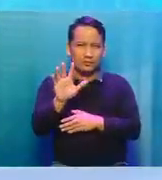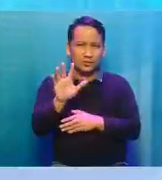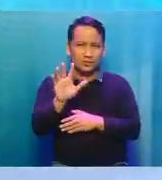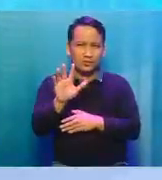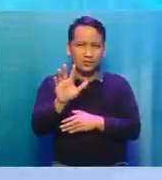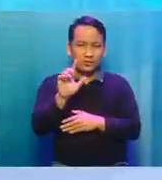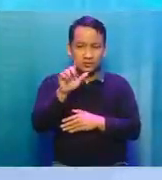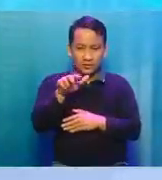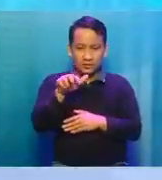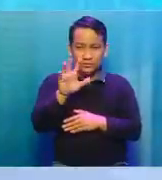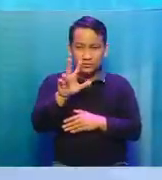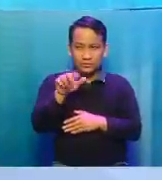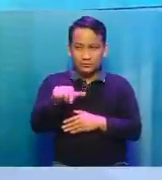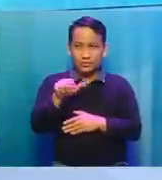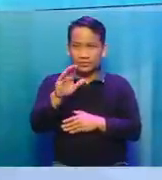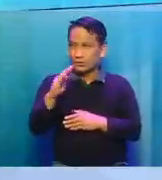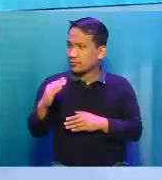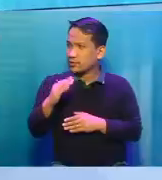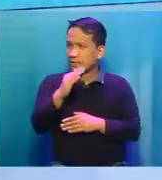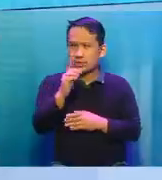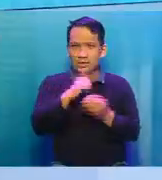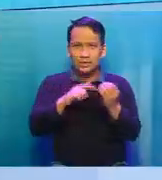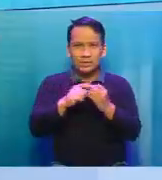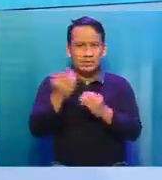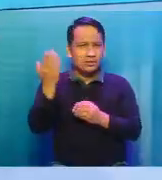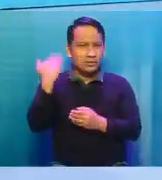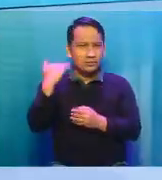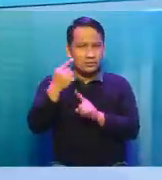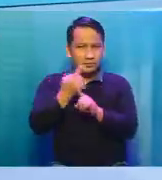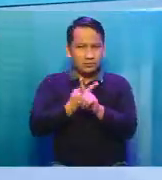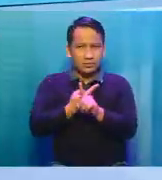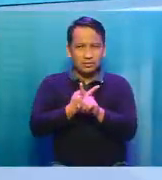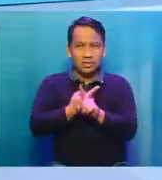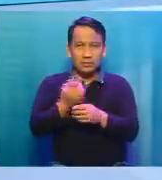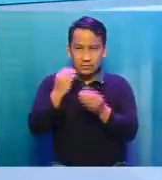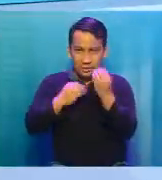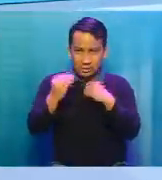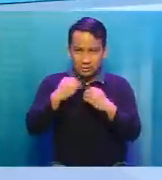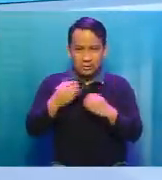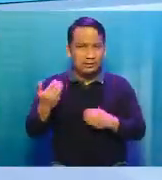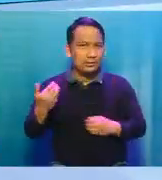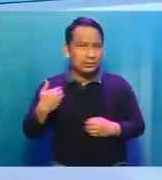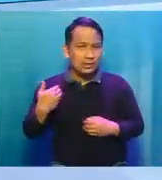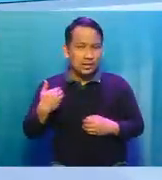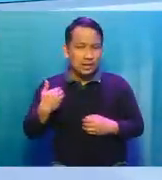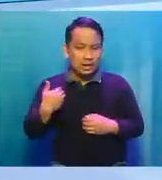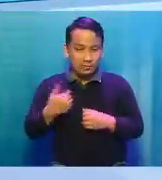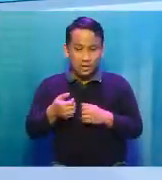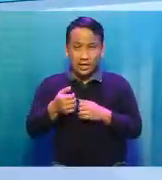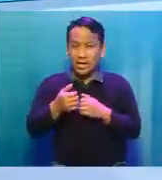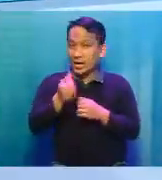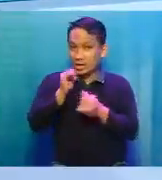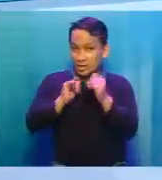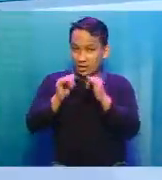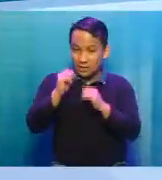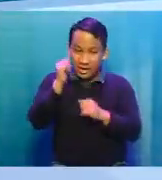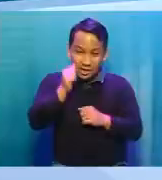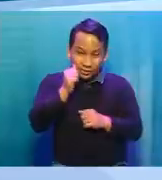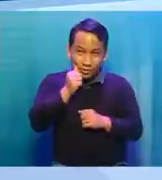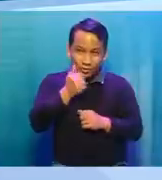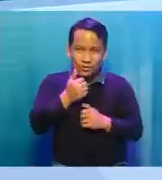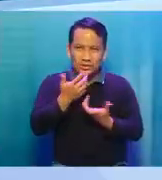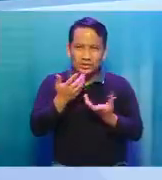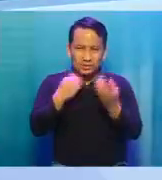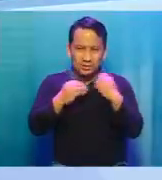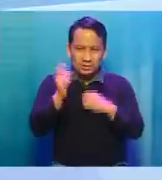sa 3.5%. Gaya ng mga nagdaang buwan, pagkain at non-alcoholic beverages pa rin ang nagdala